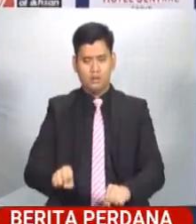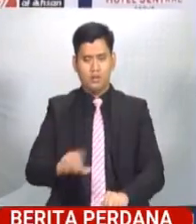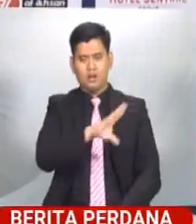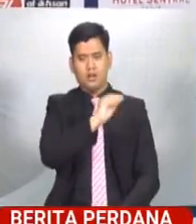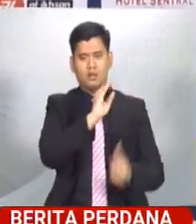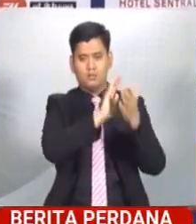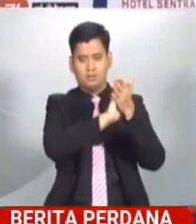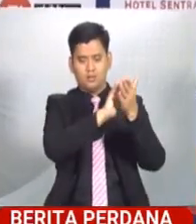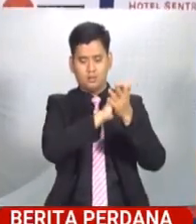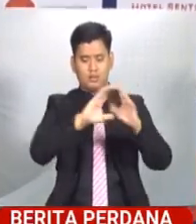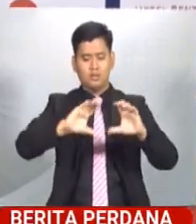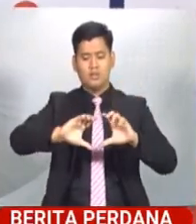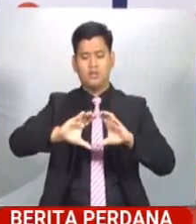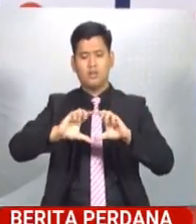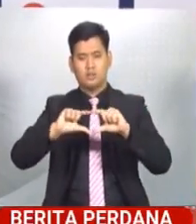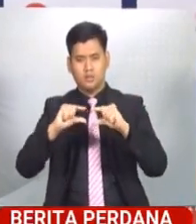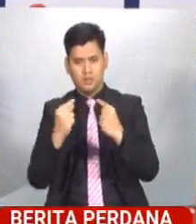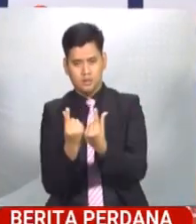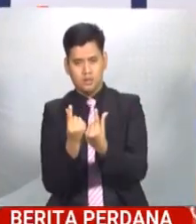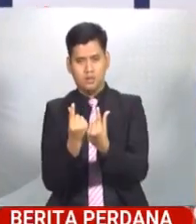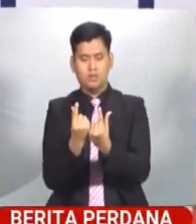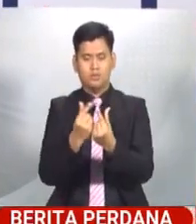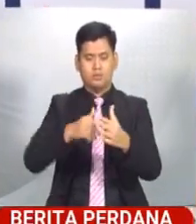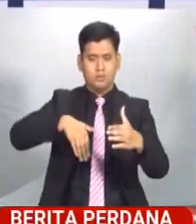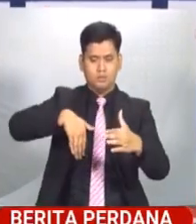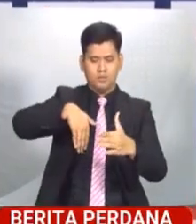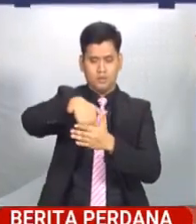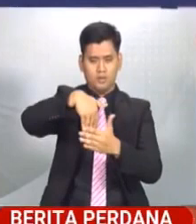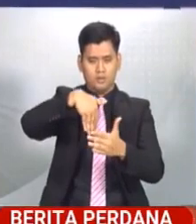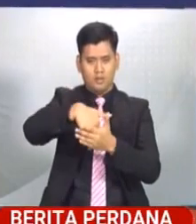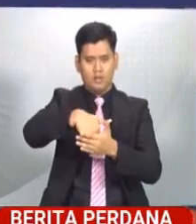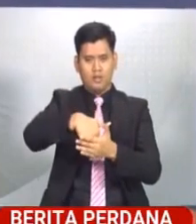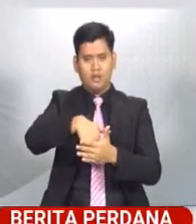PDRM yang memaksa anak buahnya bekerja keras untuk memburu gol.